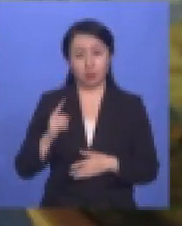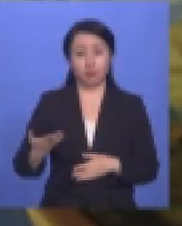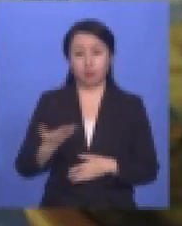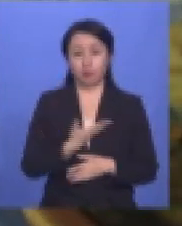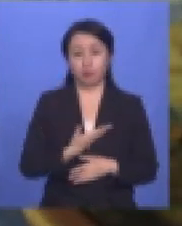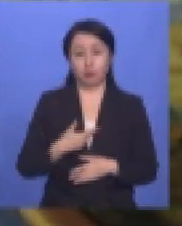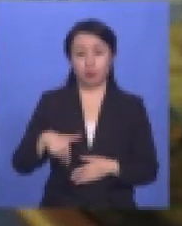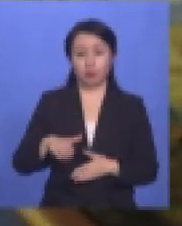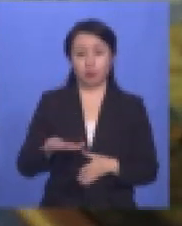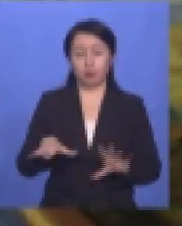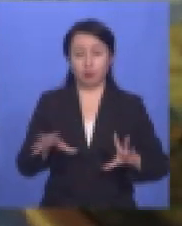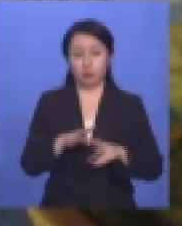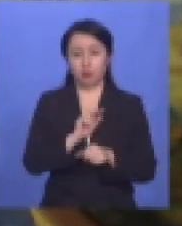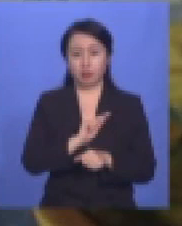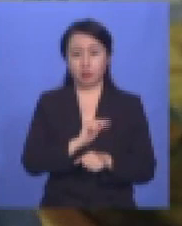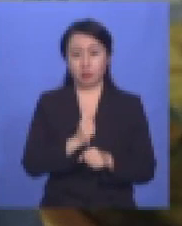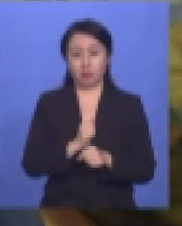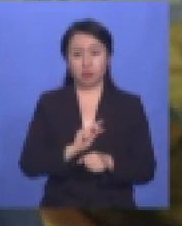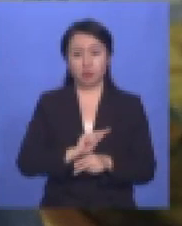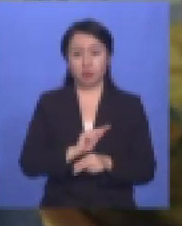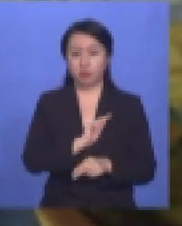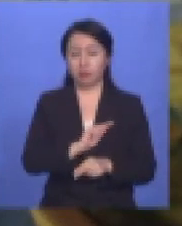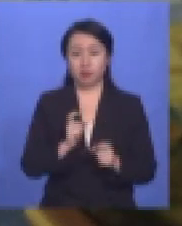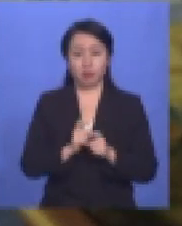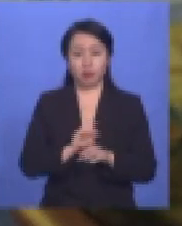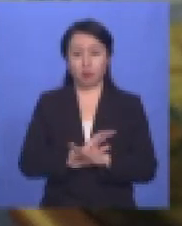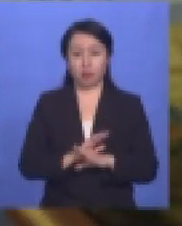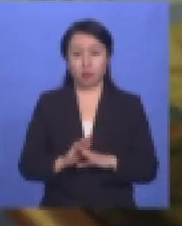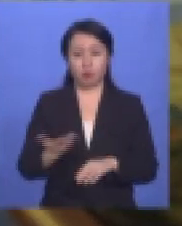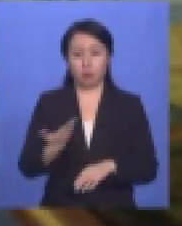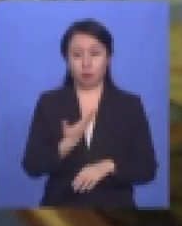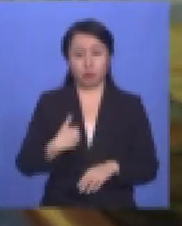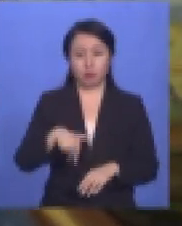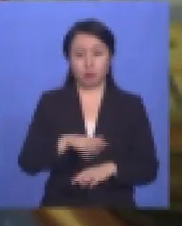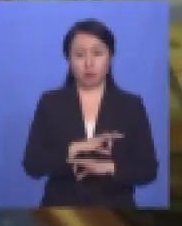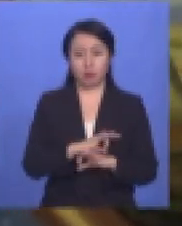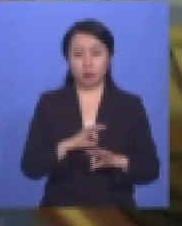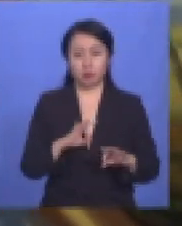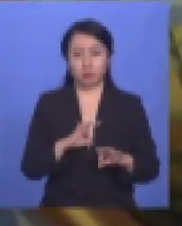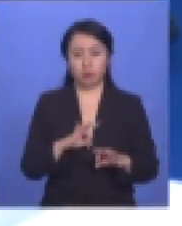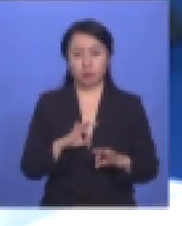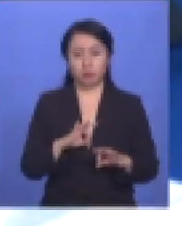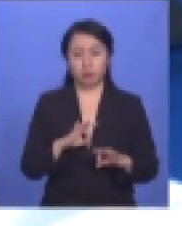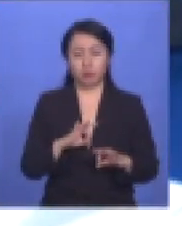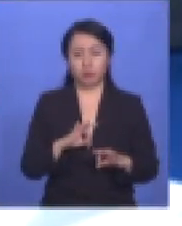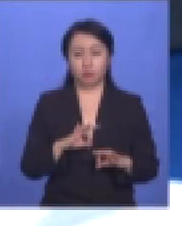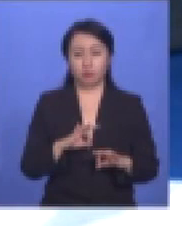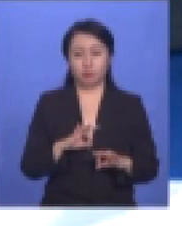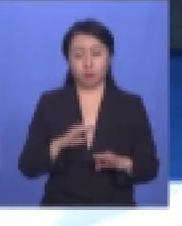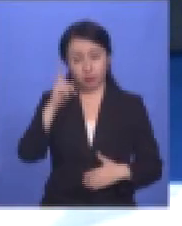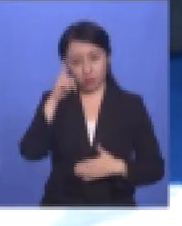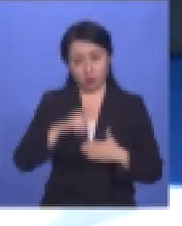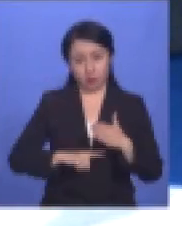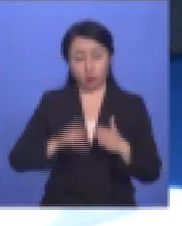все сообща делаем, не ругаемся. У нас все хорошо, благополучно.